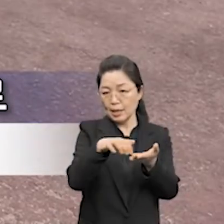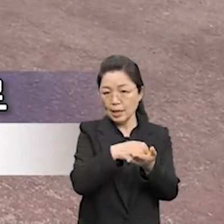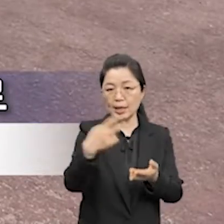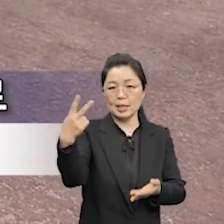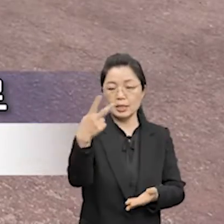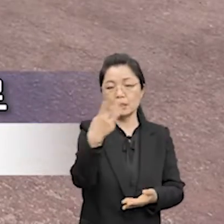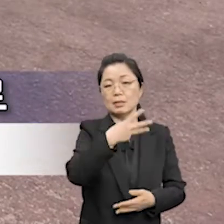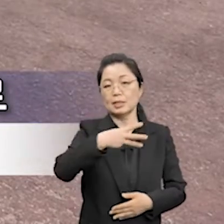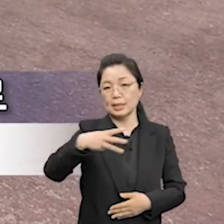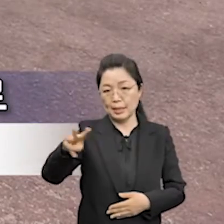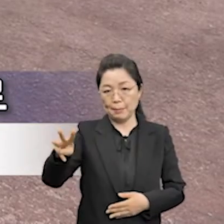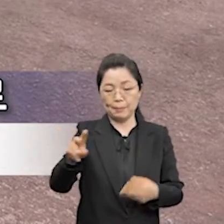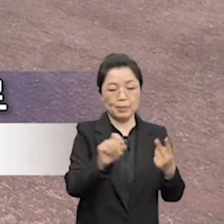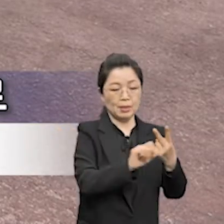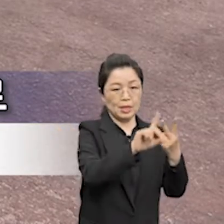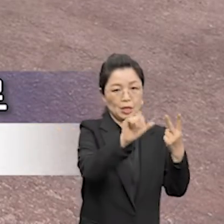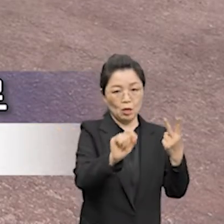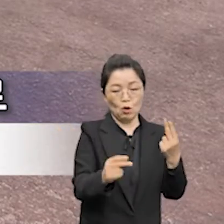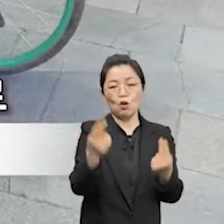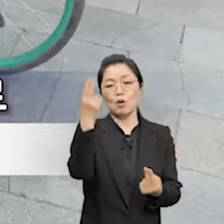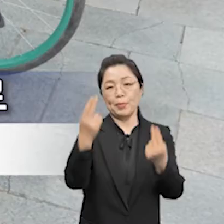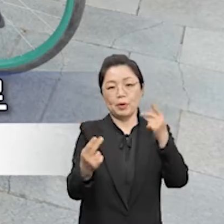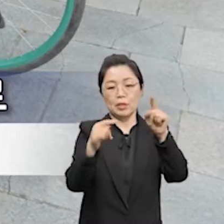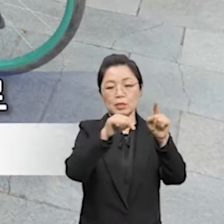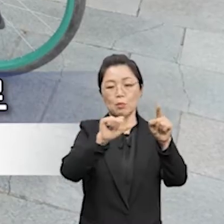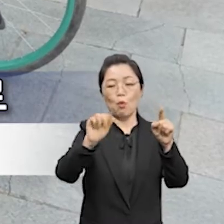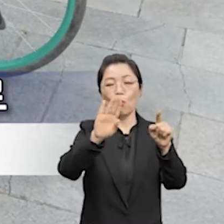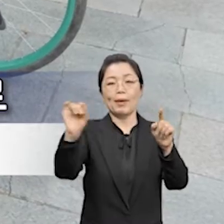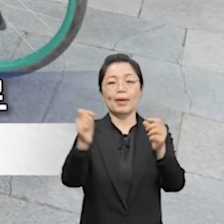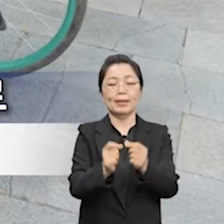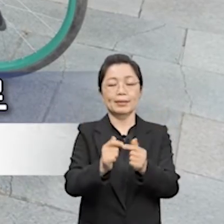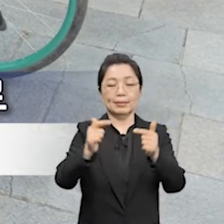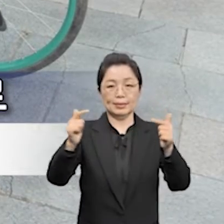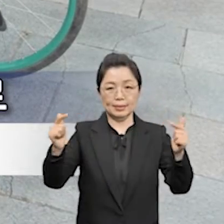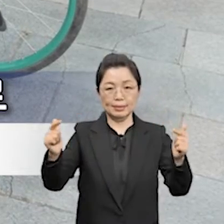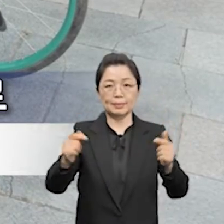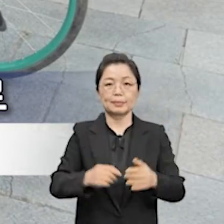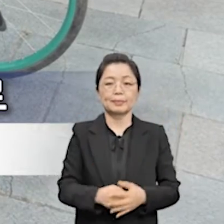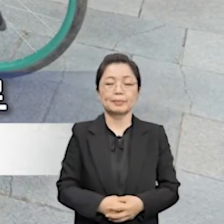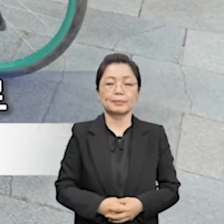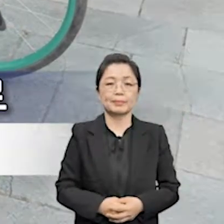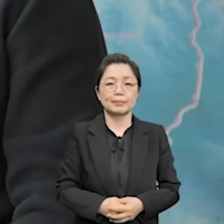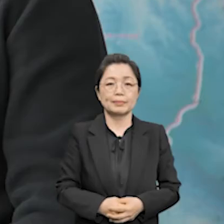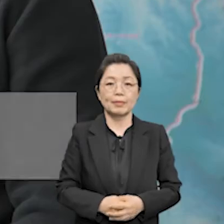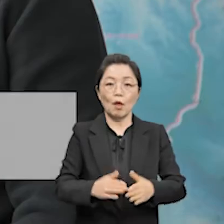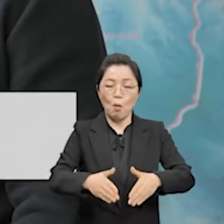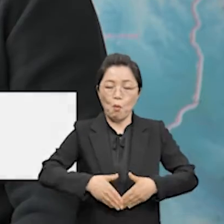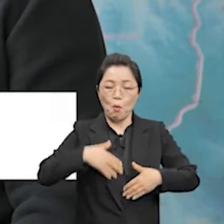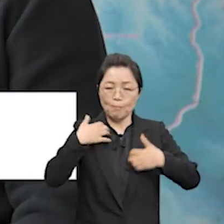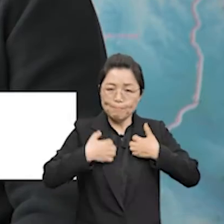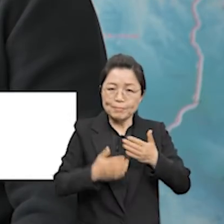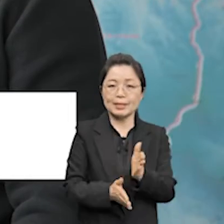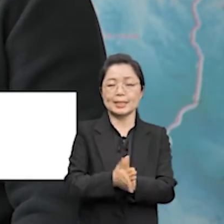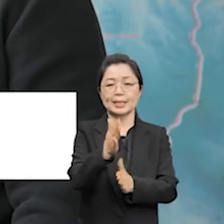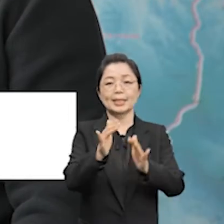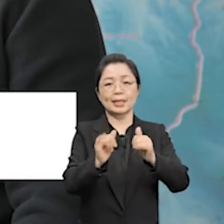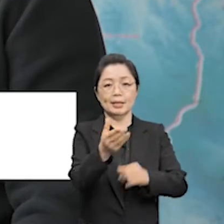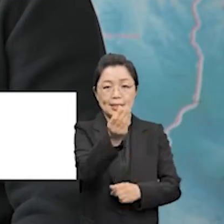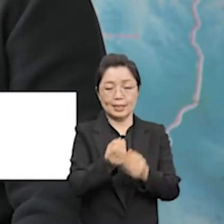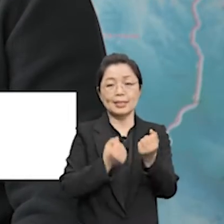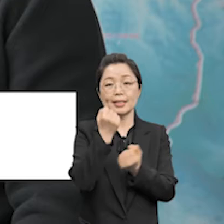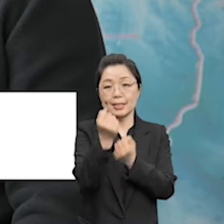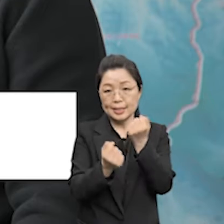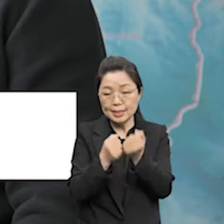이용 실적이 2,003건을 기록해 2월 대비 1.5배 증가했습니다. 봄을 즐기려는